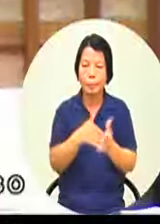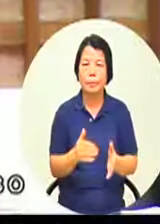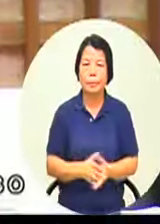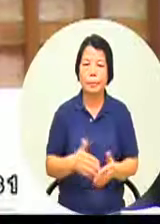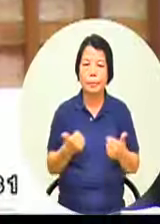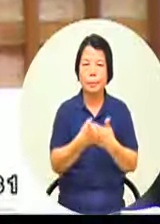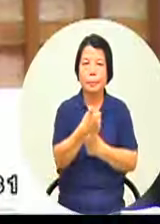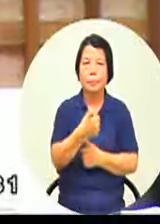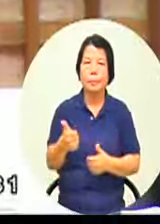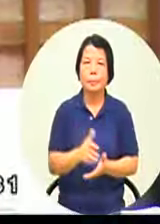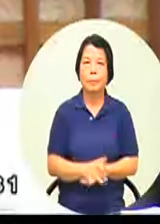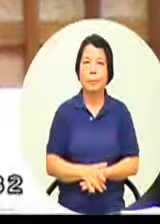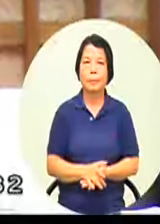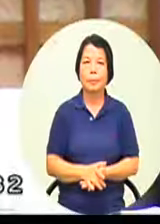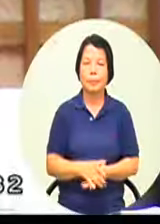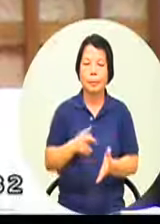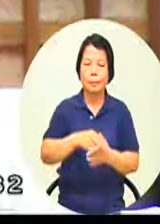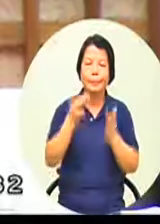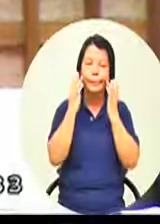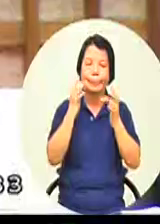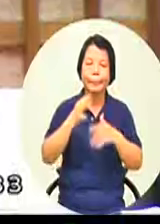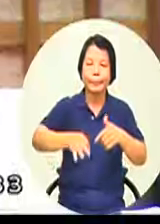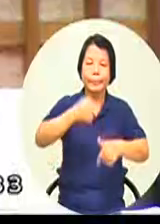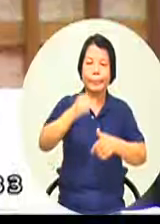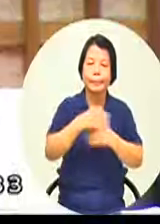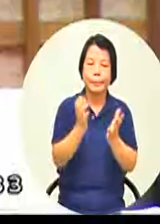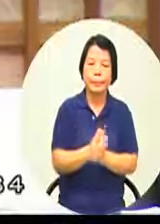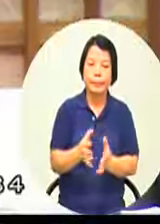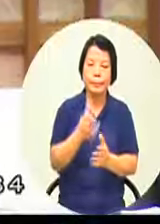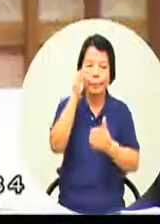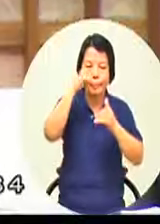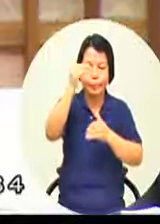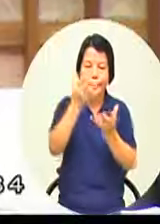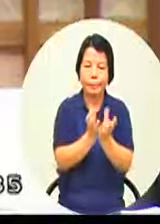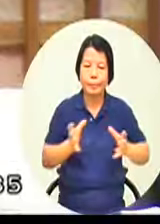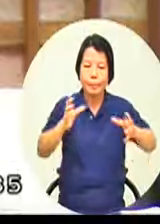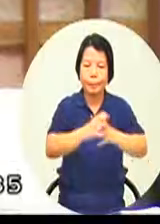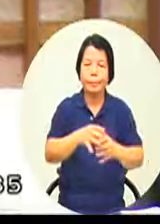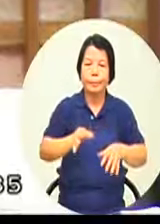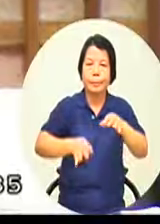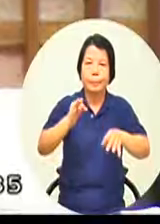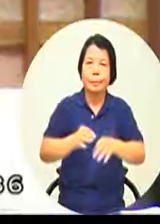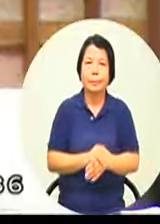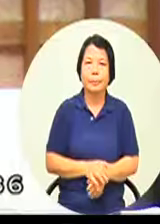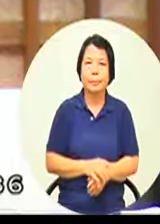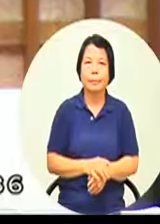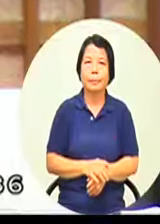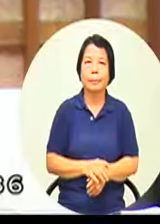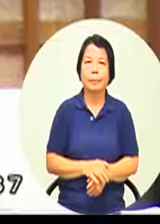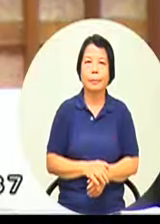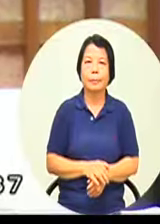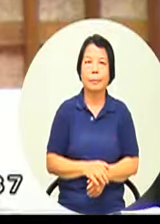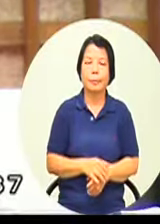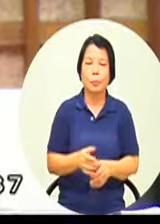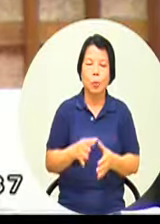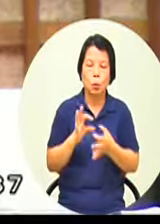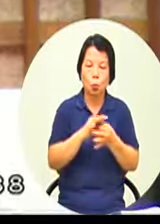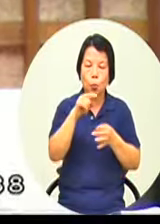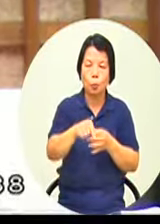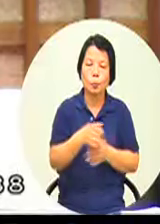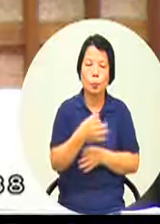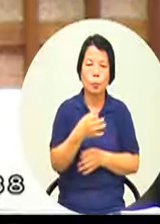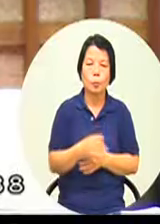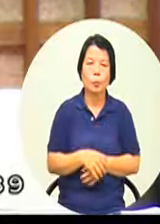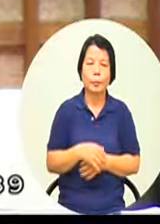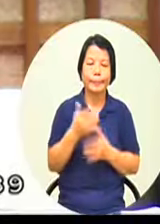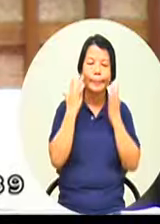员提到所谓菜价，一个高丽菜一斤现在4价，为了这个菜价，